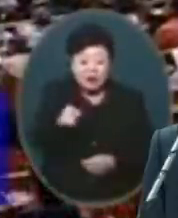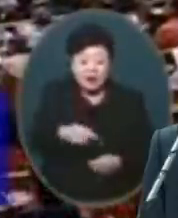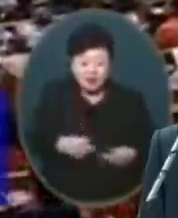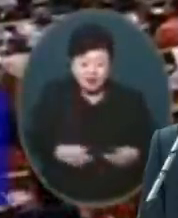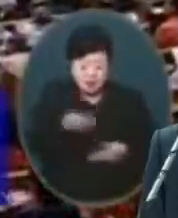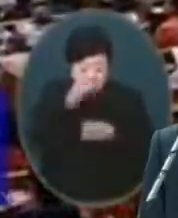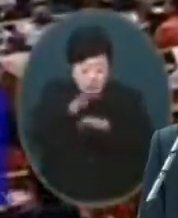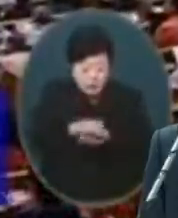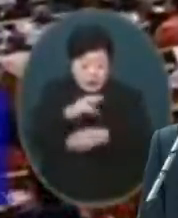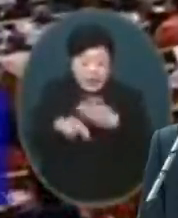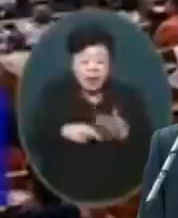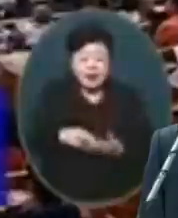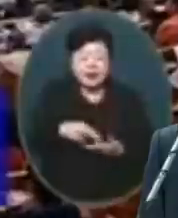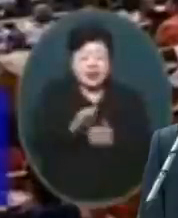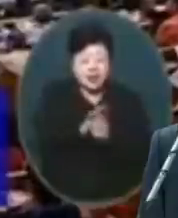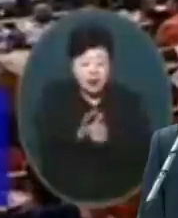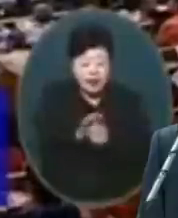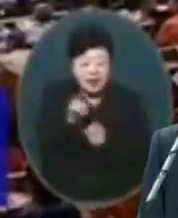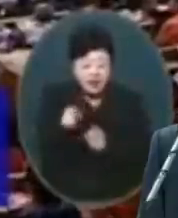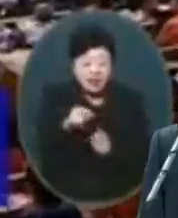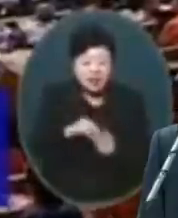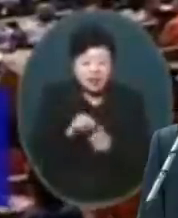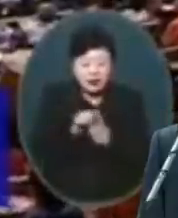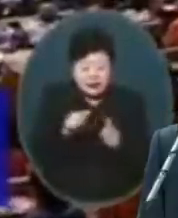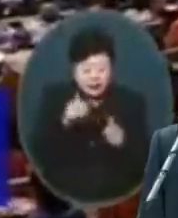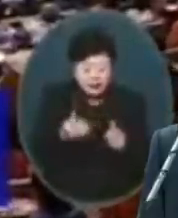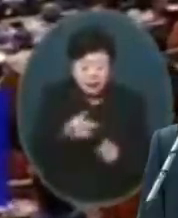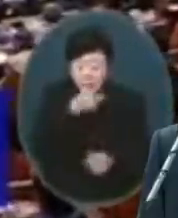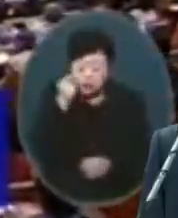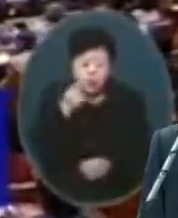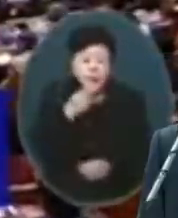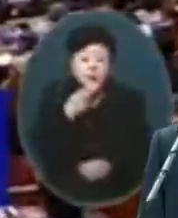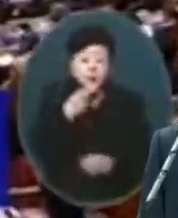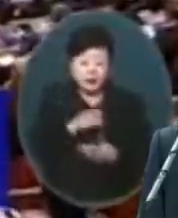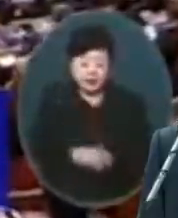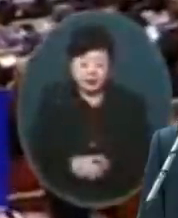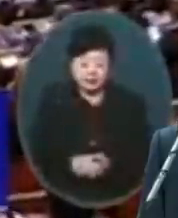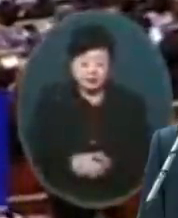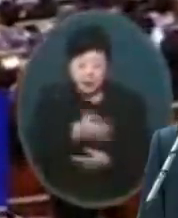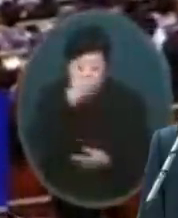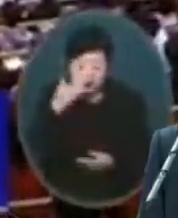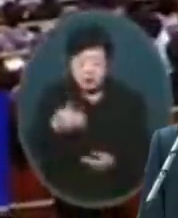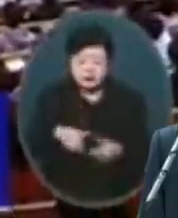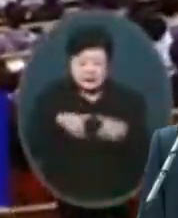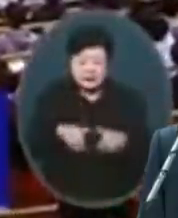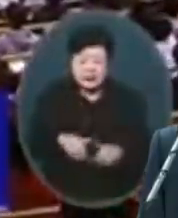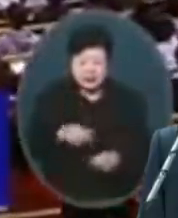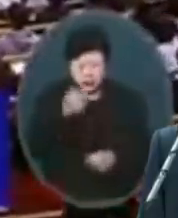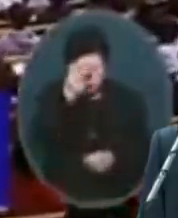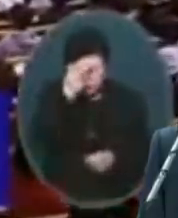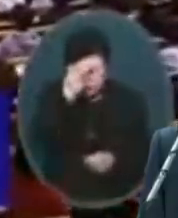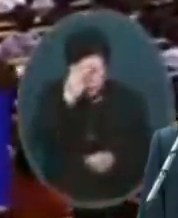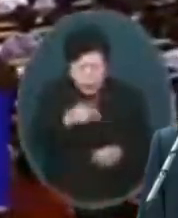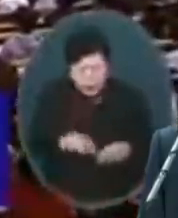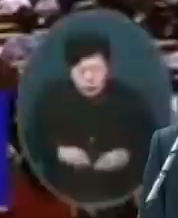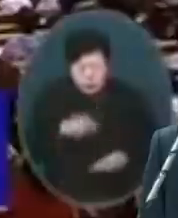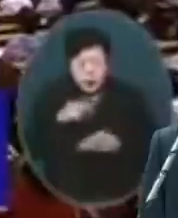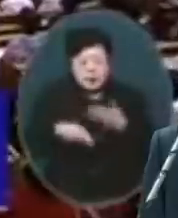성도들아 야훼를 경외하라. 그를 경외하는 자에게는 부족함이 없도다. 젊은 사자는 궁핍하여